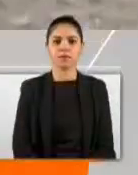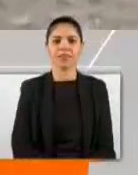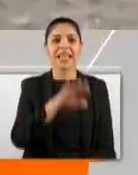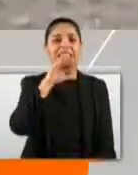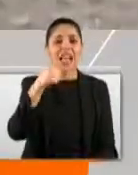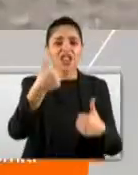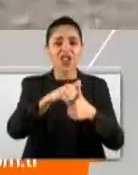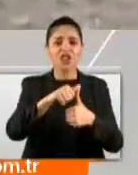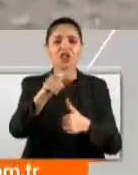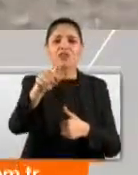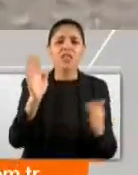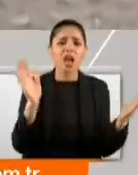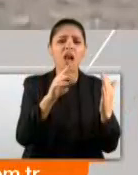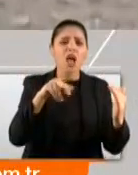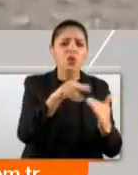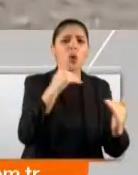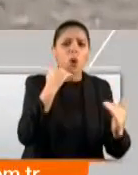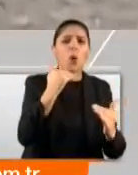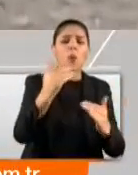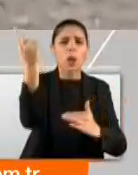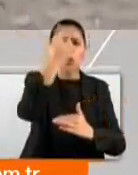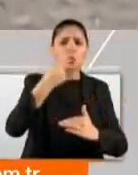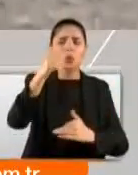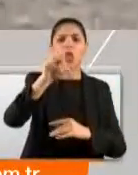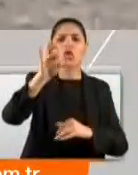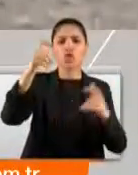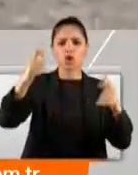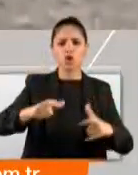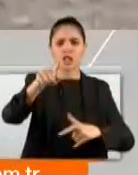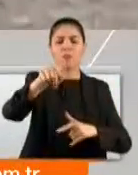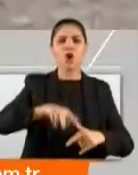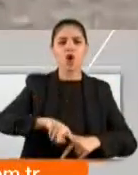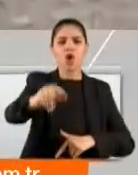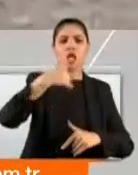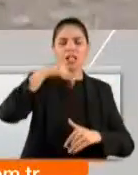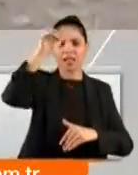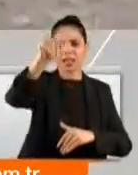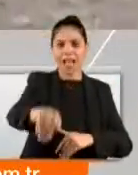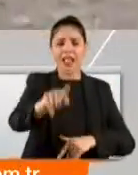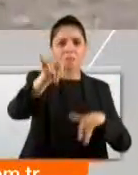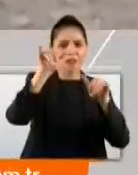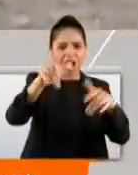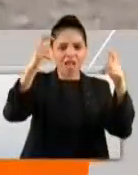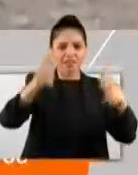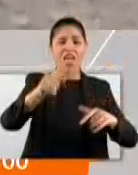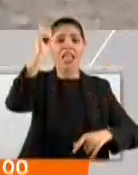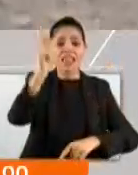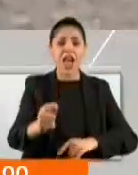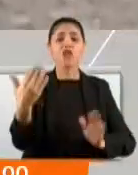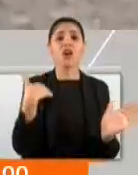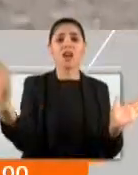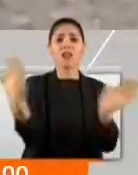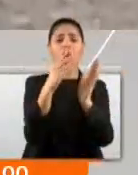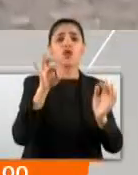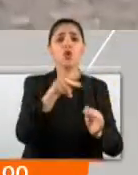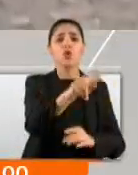Yaşlı çiftin bir türlü karşıdan karşıya geçemediği Tuzla'daki yaya geçidindeyiz. Ve gerçekten burada karşıdan